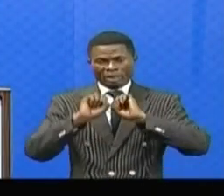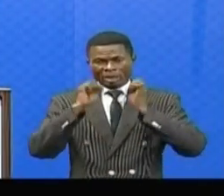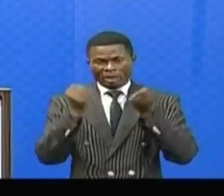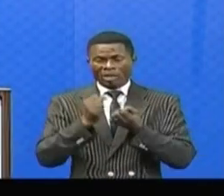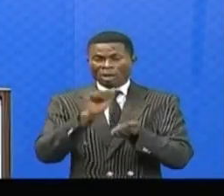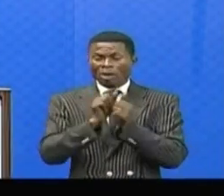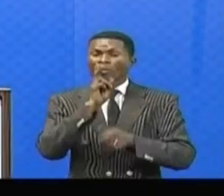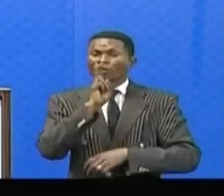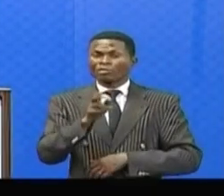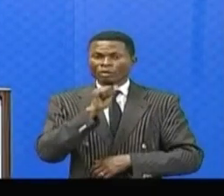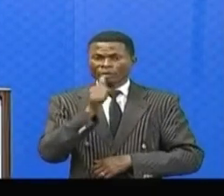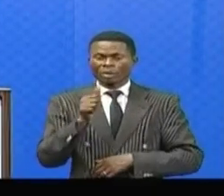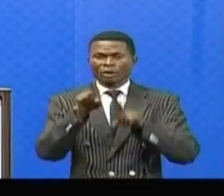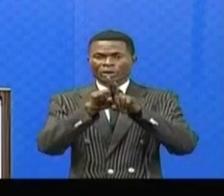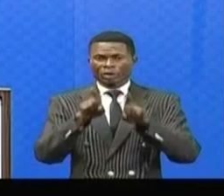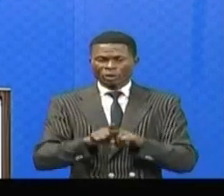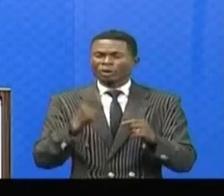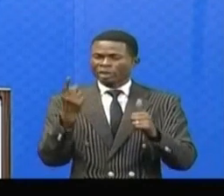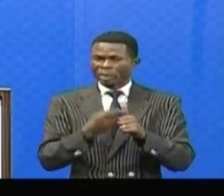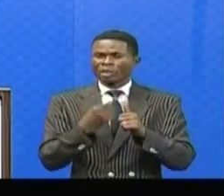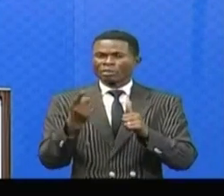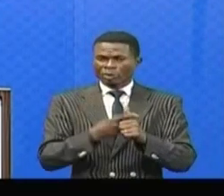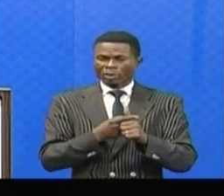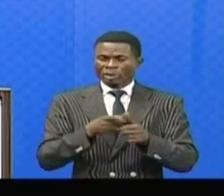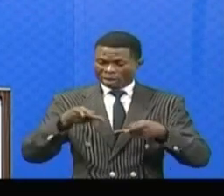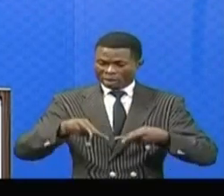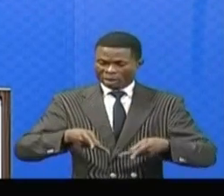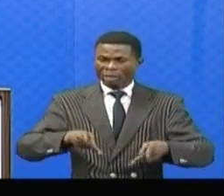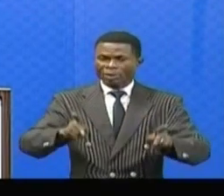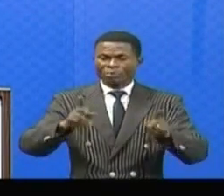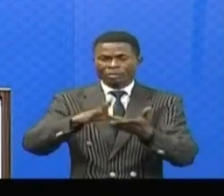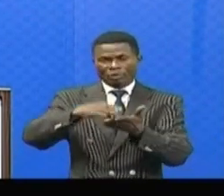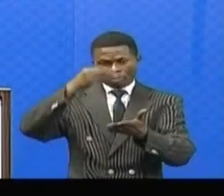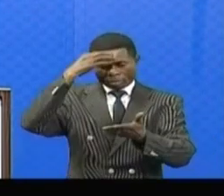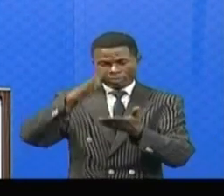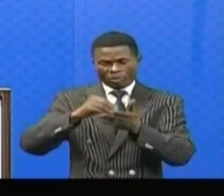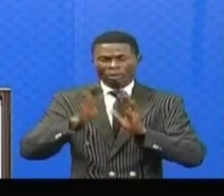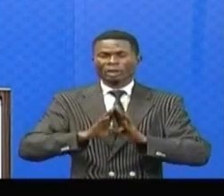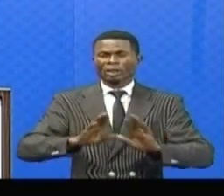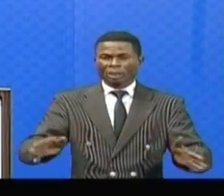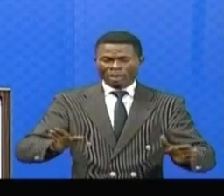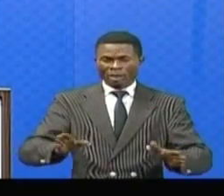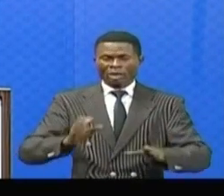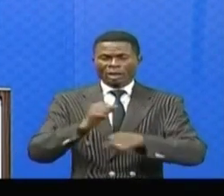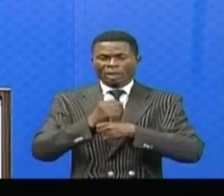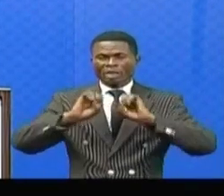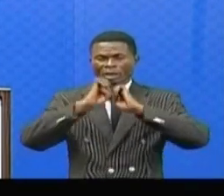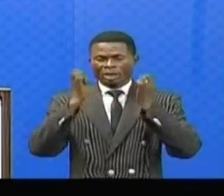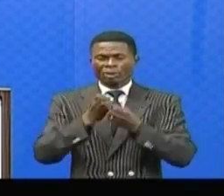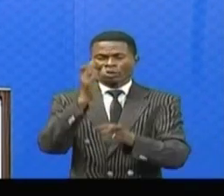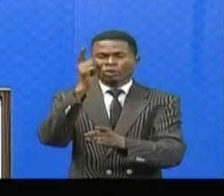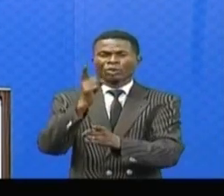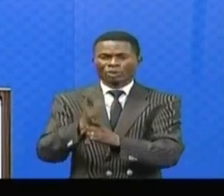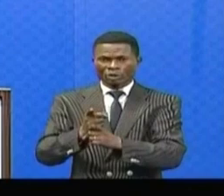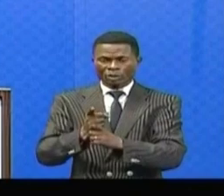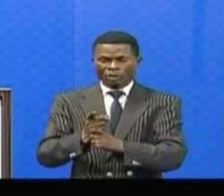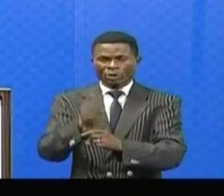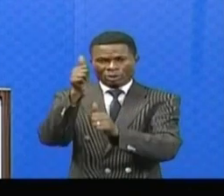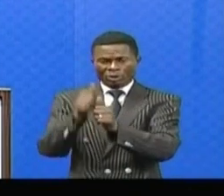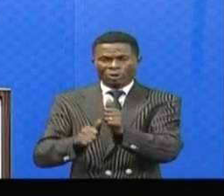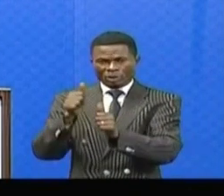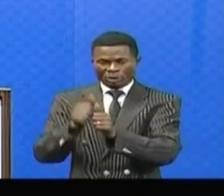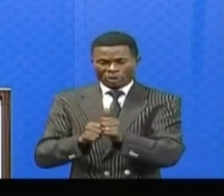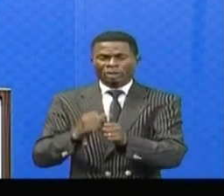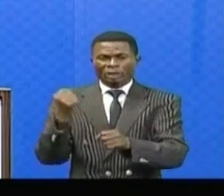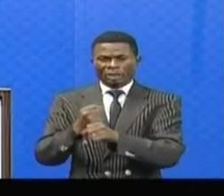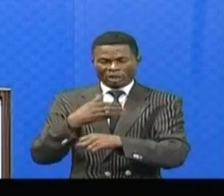réelle, mais aussi et surtout de leur permettre d'acquérir des compétences entrepreneuriales spécifiques à chaque type de